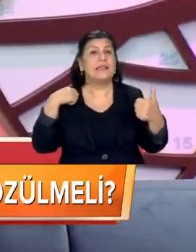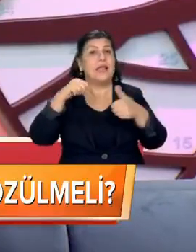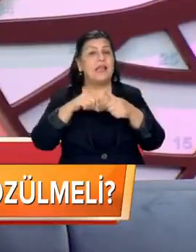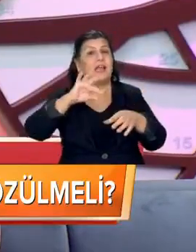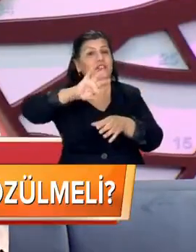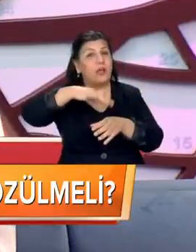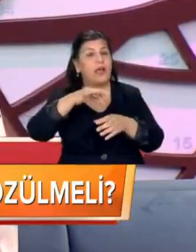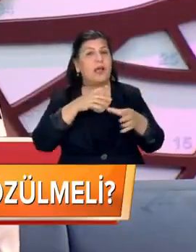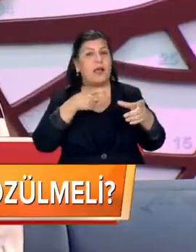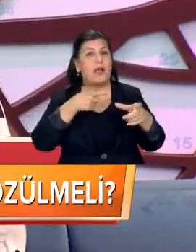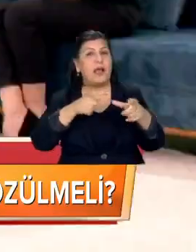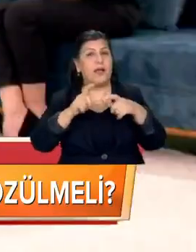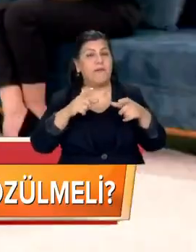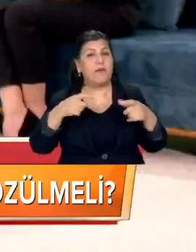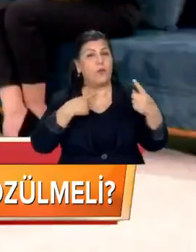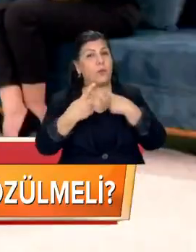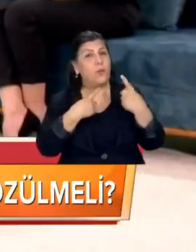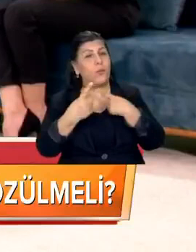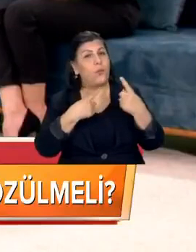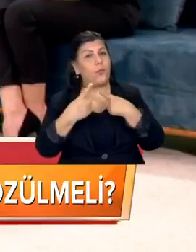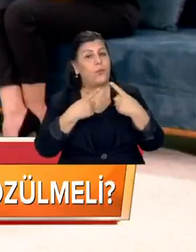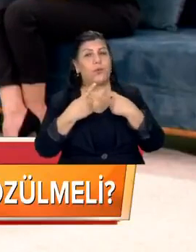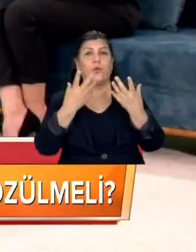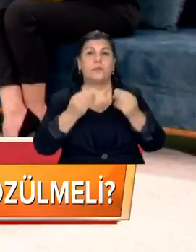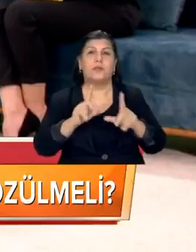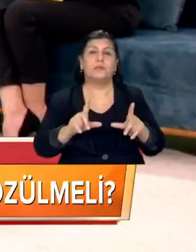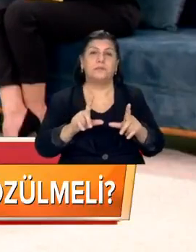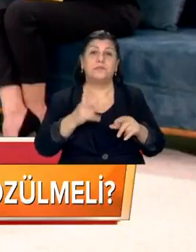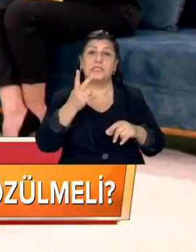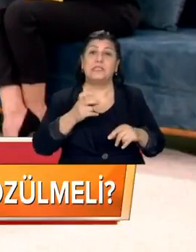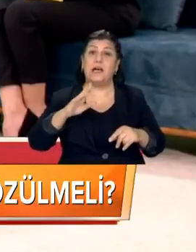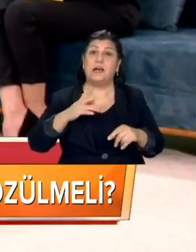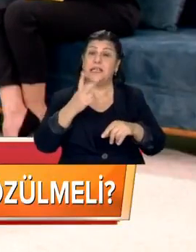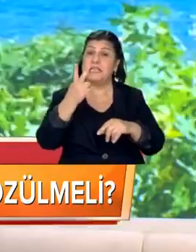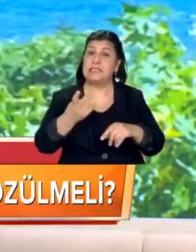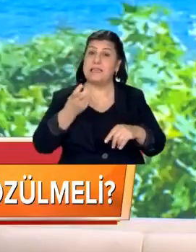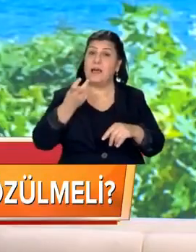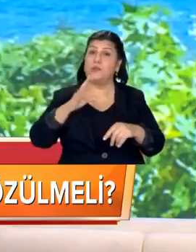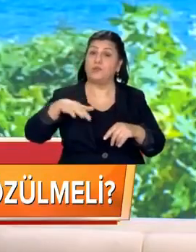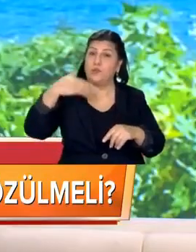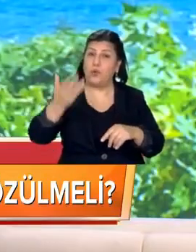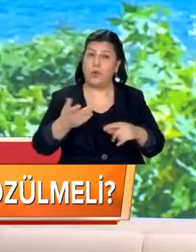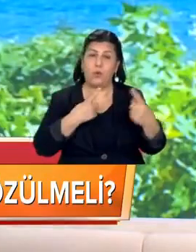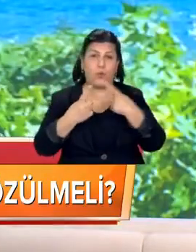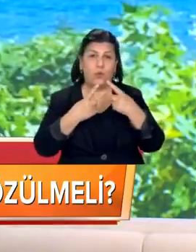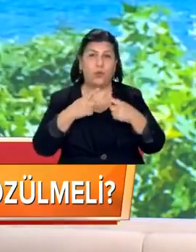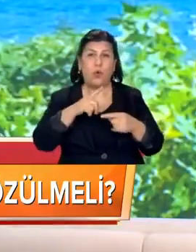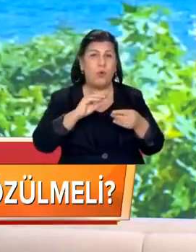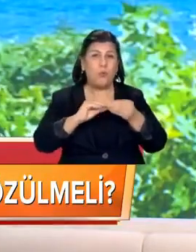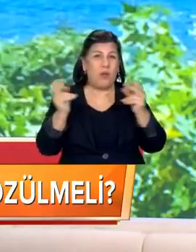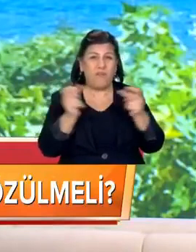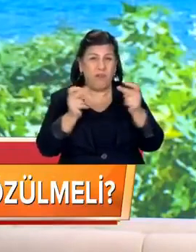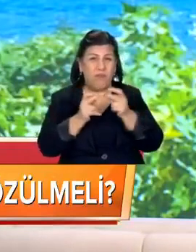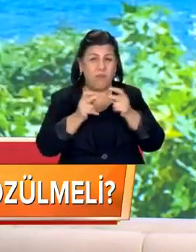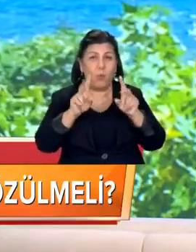konuşma Aynen öyle Bu arada iki saatin sonunda normal konuşmaya başlıyorsunuz ama meseleyi değil Sonra çözmek üzere değil Hayır